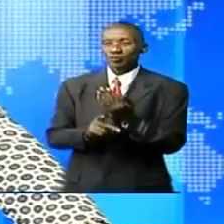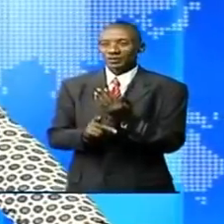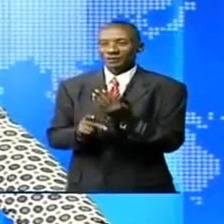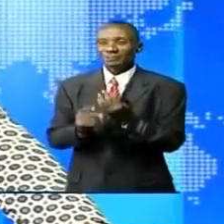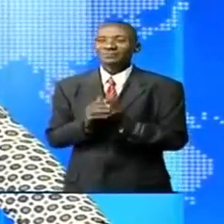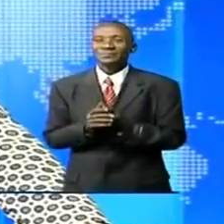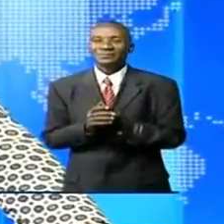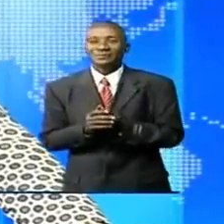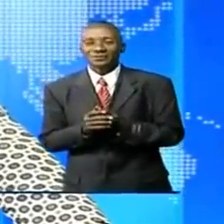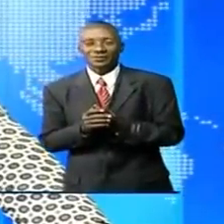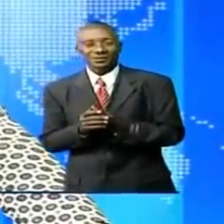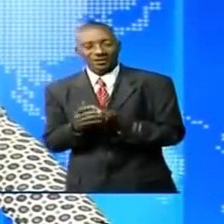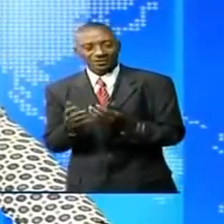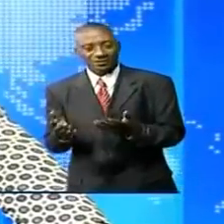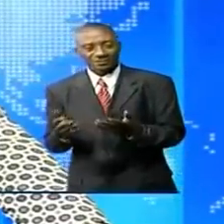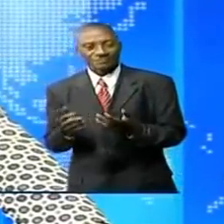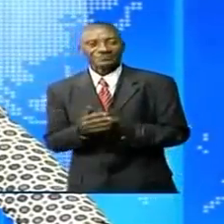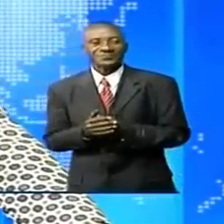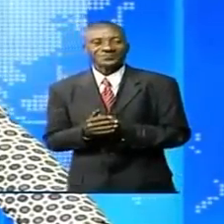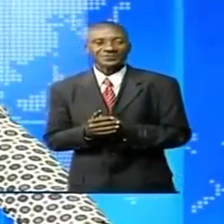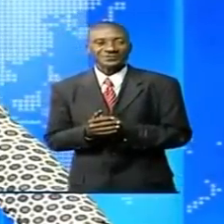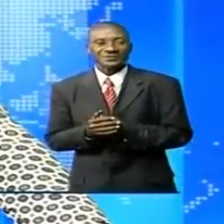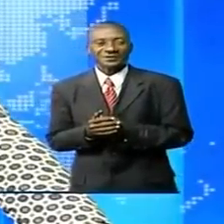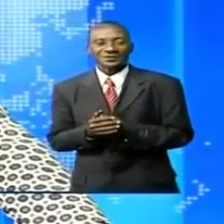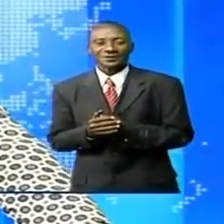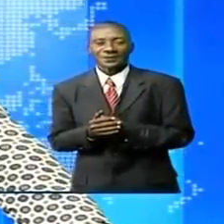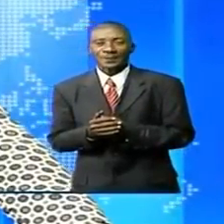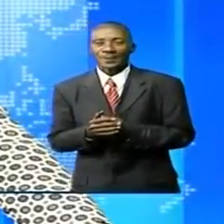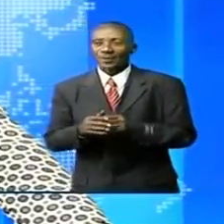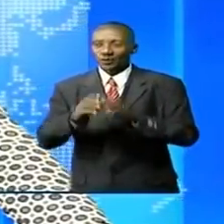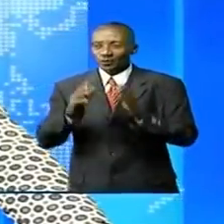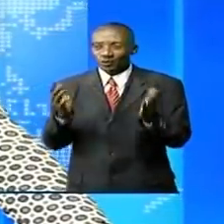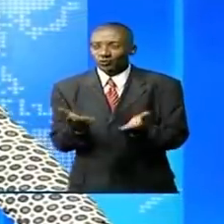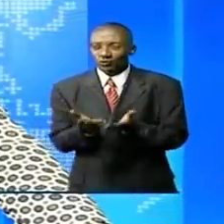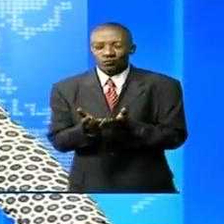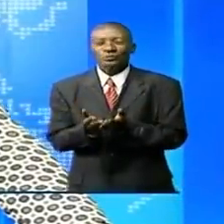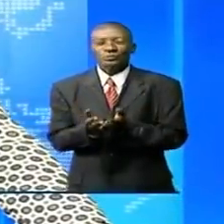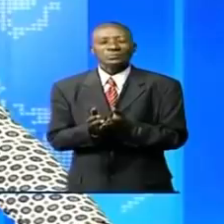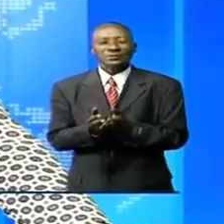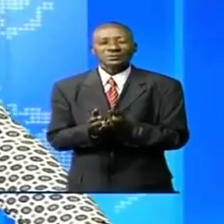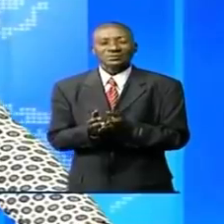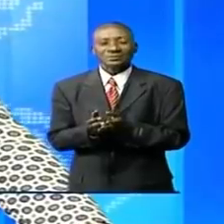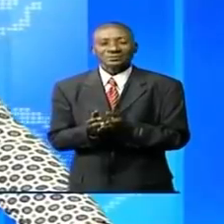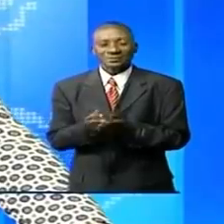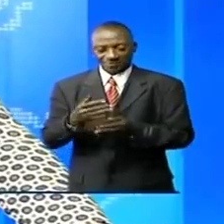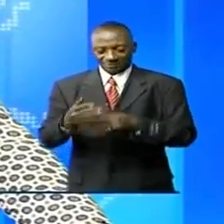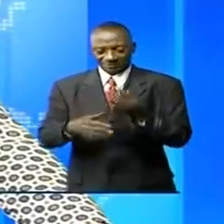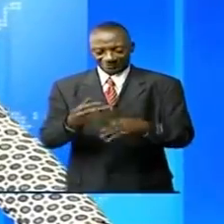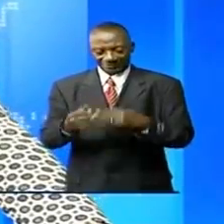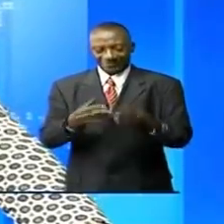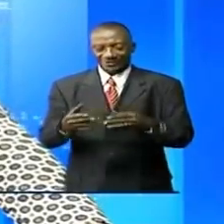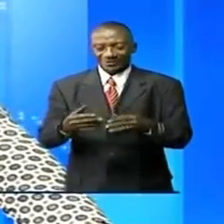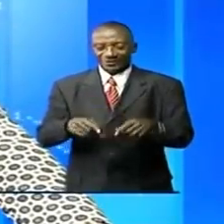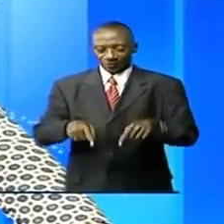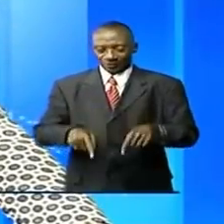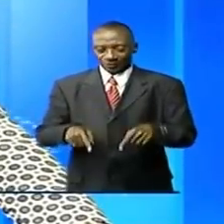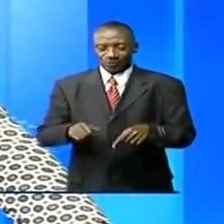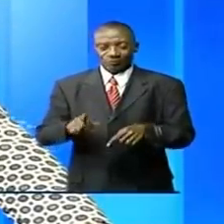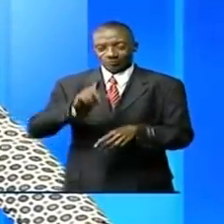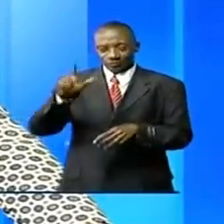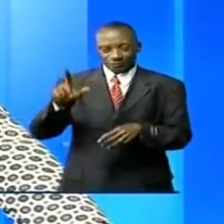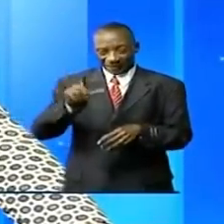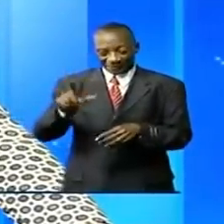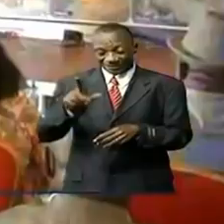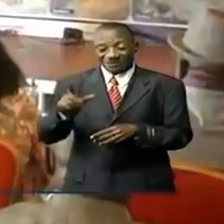quelconque détournement autour du dossier des infrastructures. C'était ce lundi au cours d'un point de presse. D'autres explications avec Sylvie